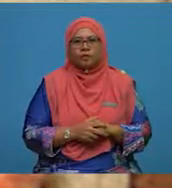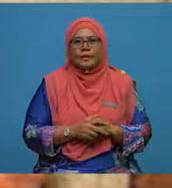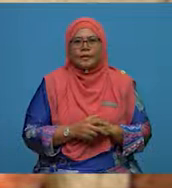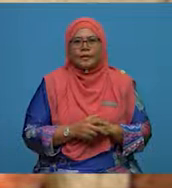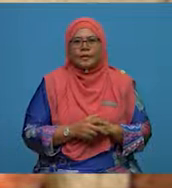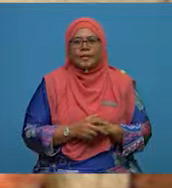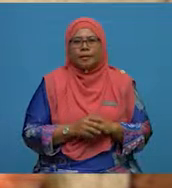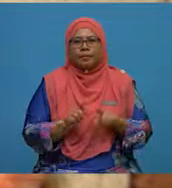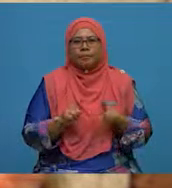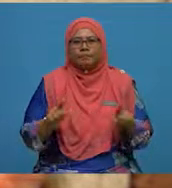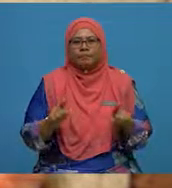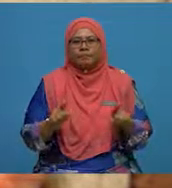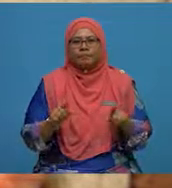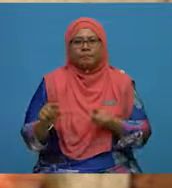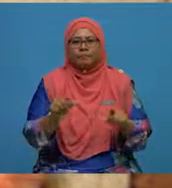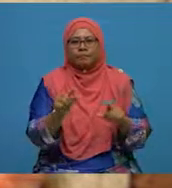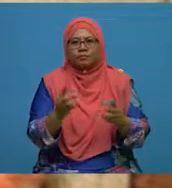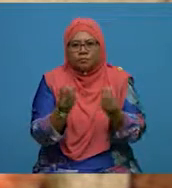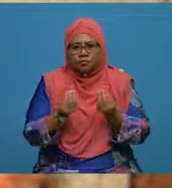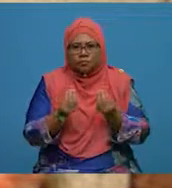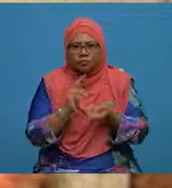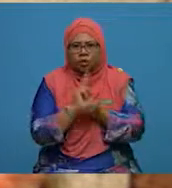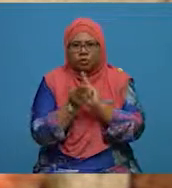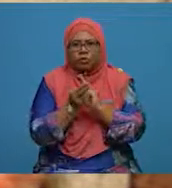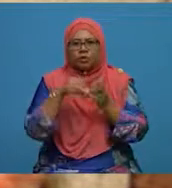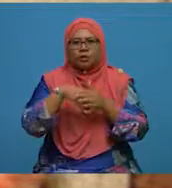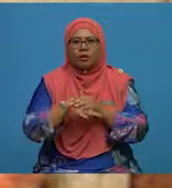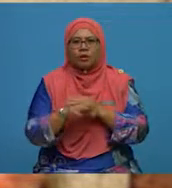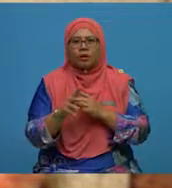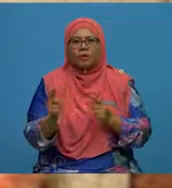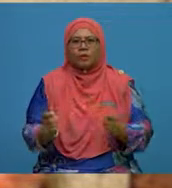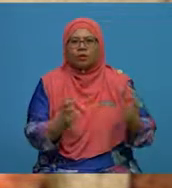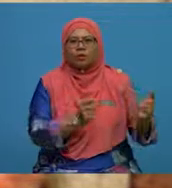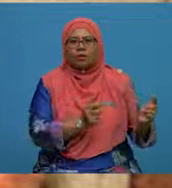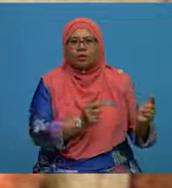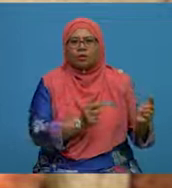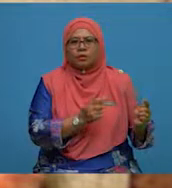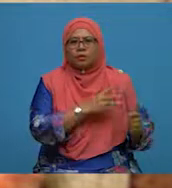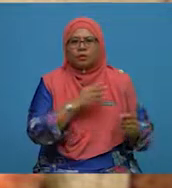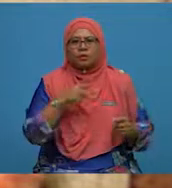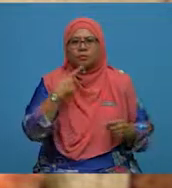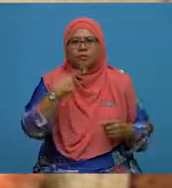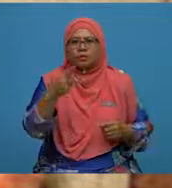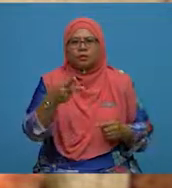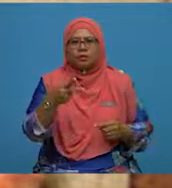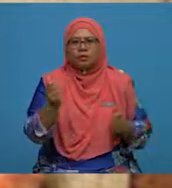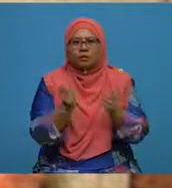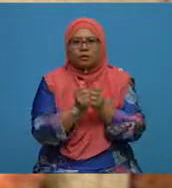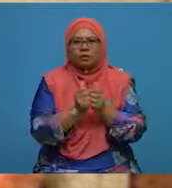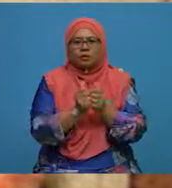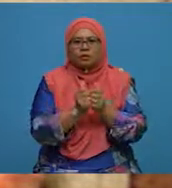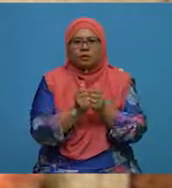Namun, gerakan ini menuntut perubahan dalam pentadbiran dan pemerintahan